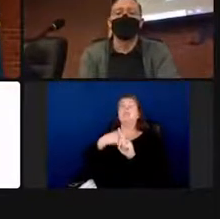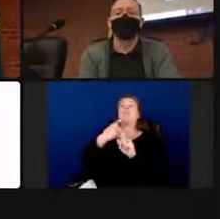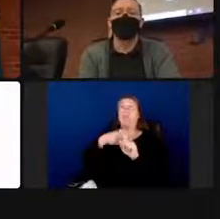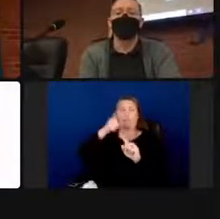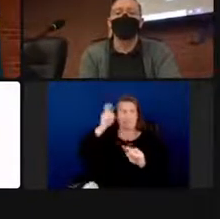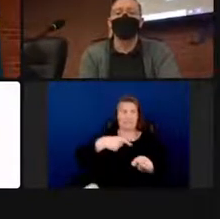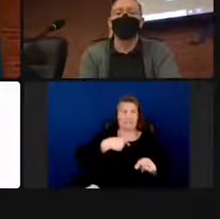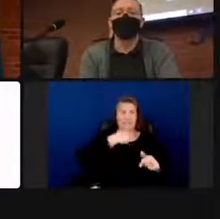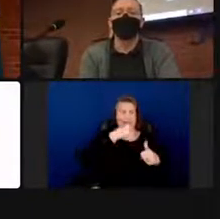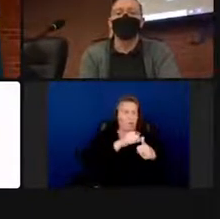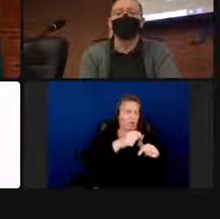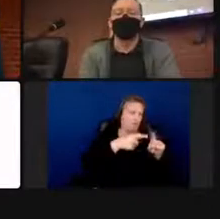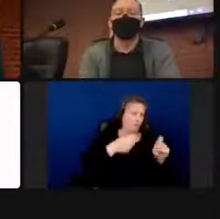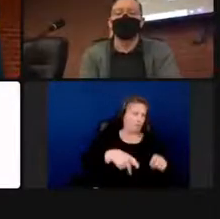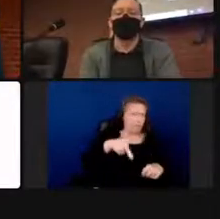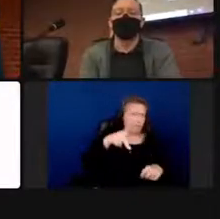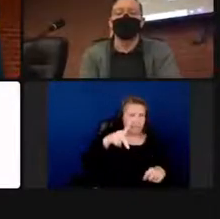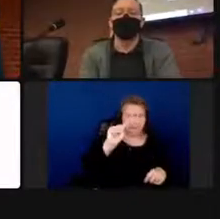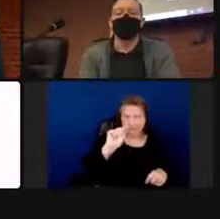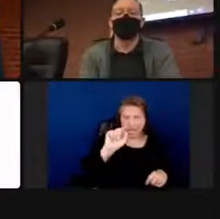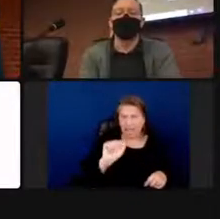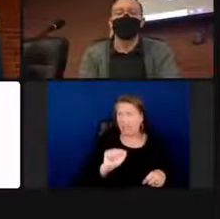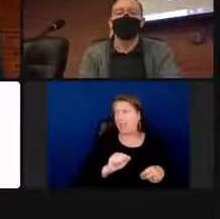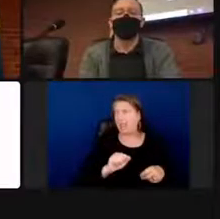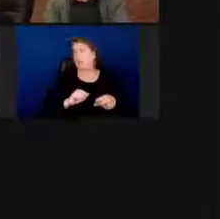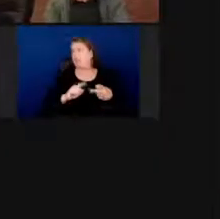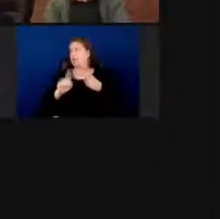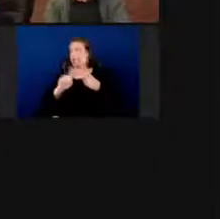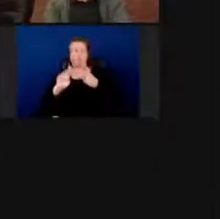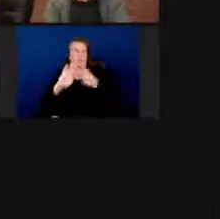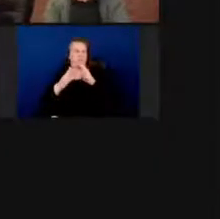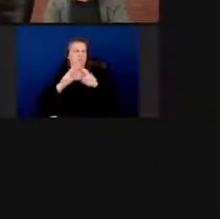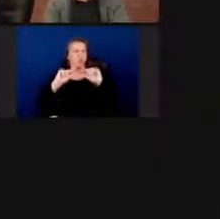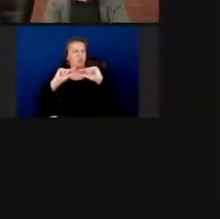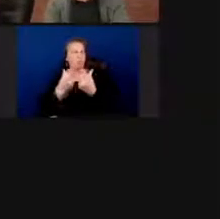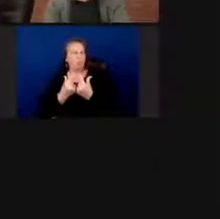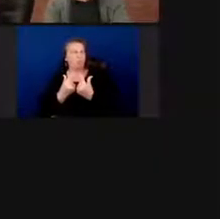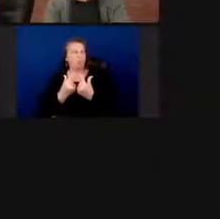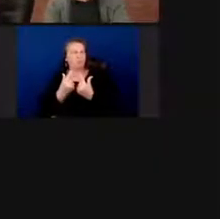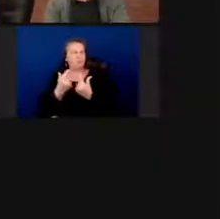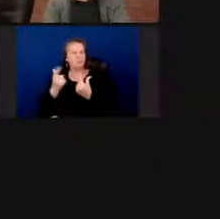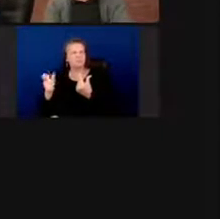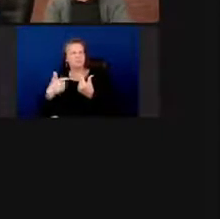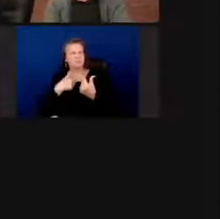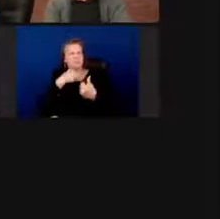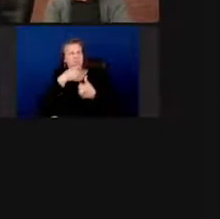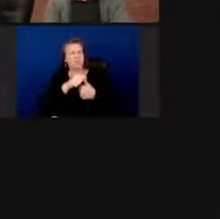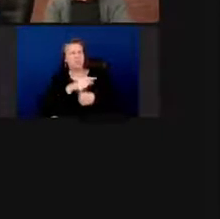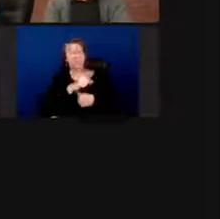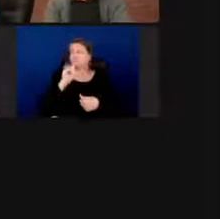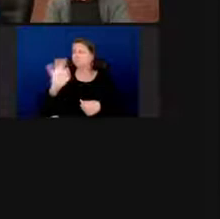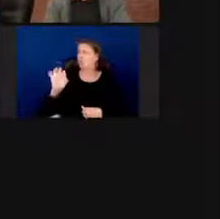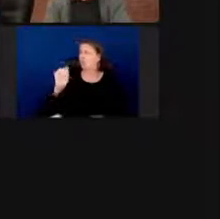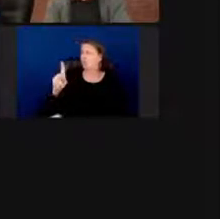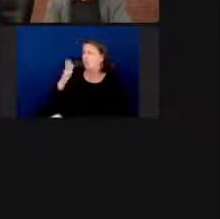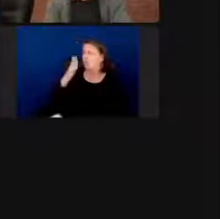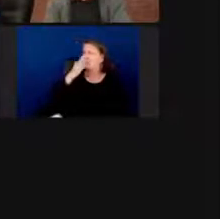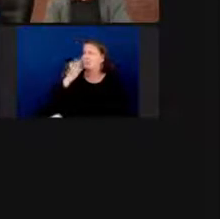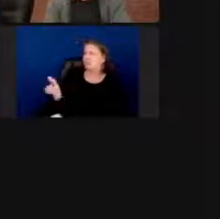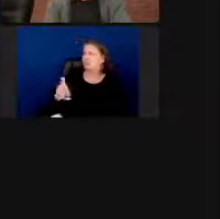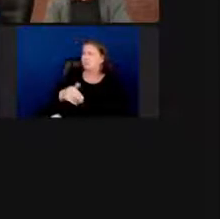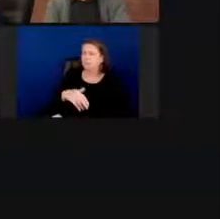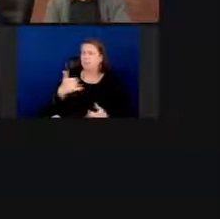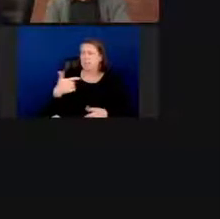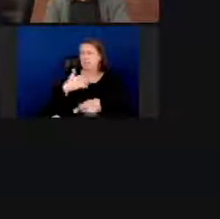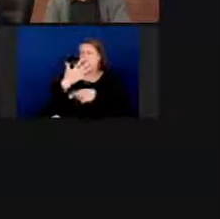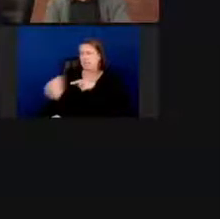mapendekezo. Kama wanabodi lazima tujumuike na tuzungumze,